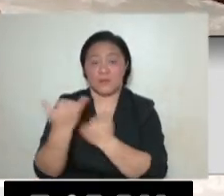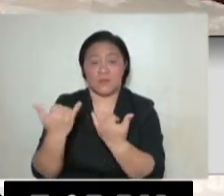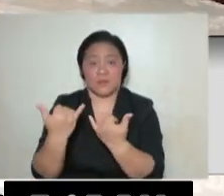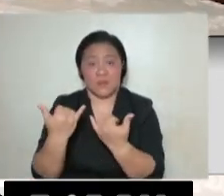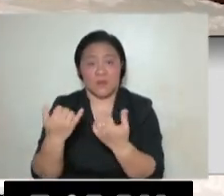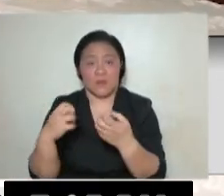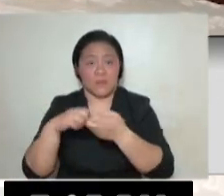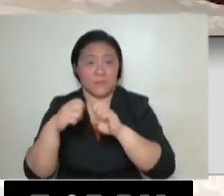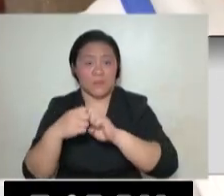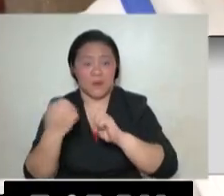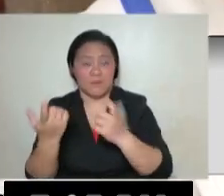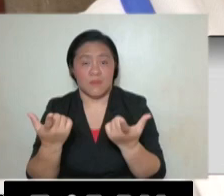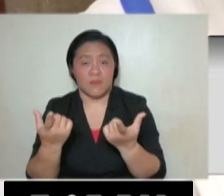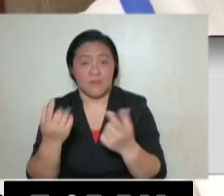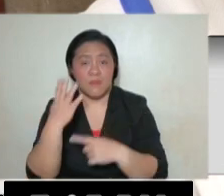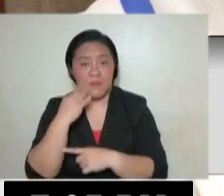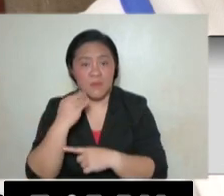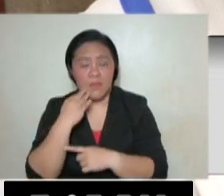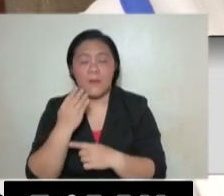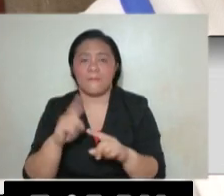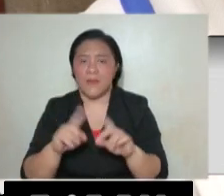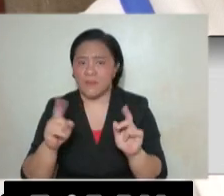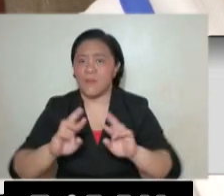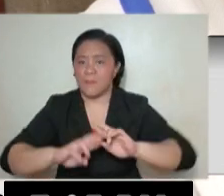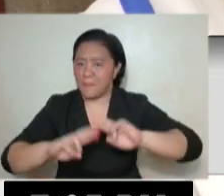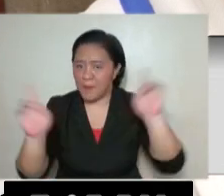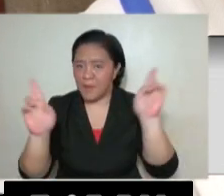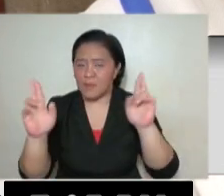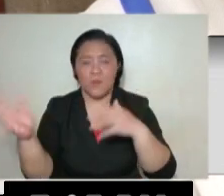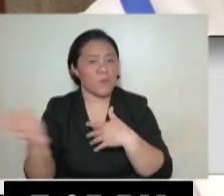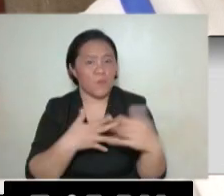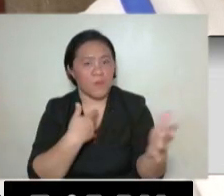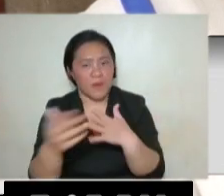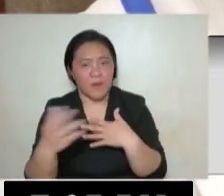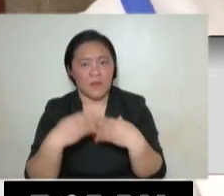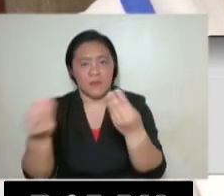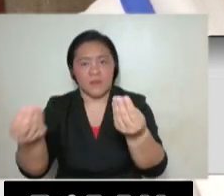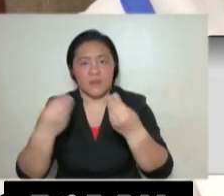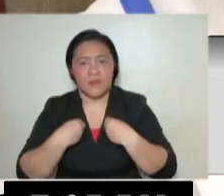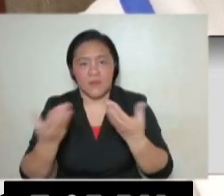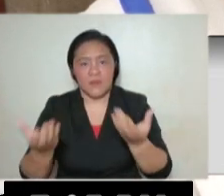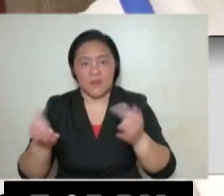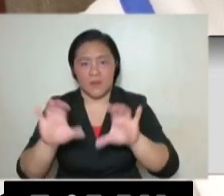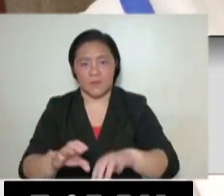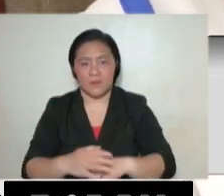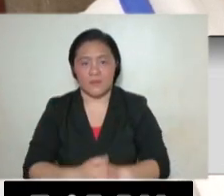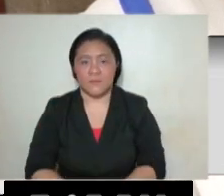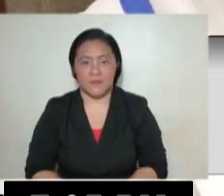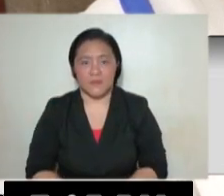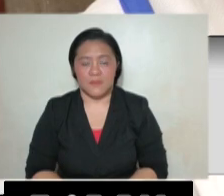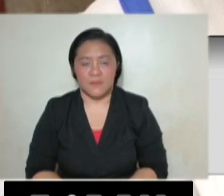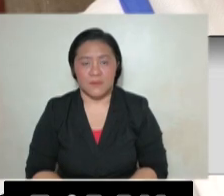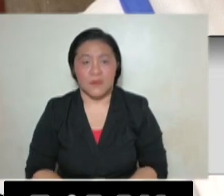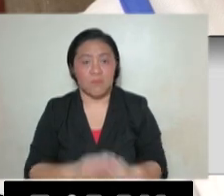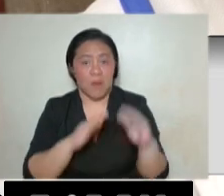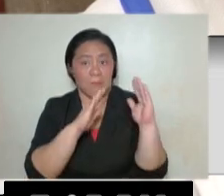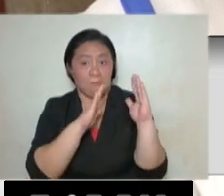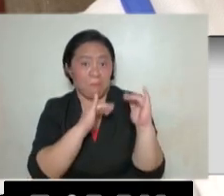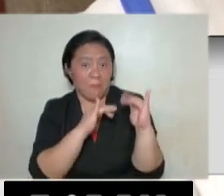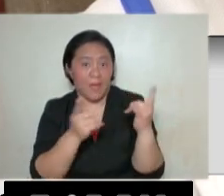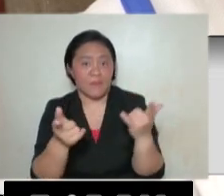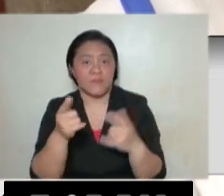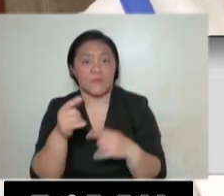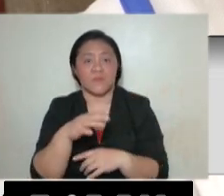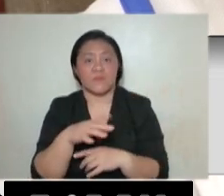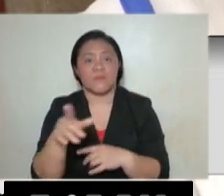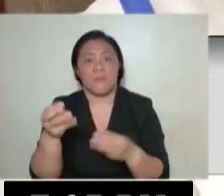para sa kanya handa siyang maglaro sa anumang oras na Bigyan siya ng pagkakataon umaasa naman ang farm fresh Foxy